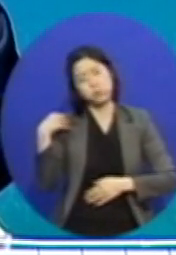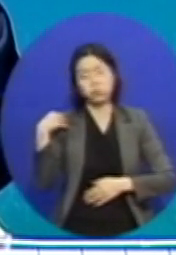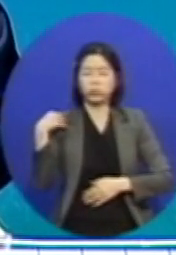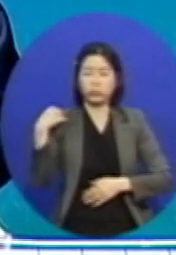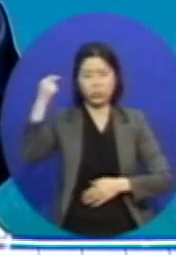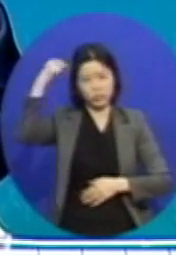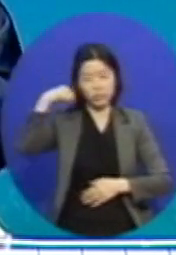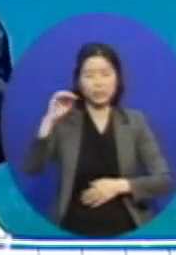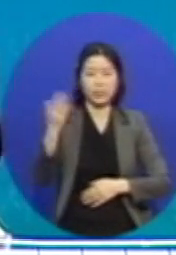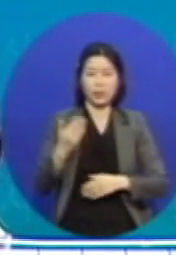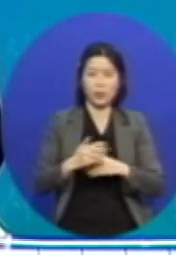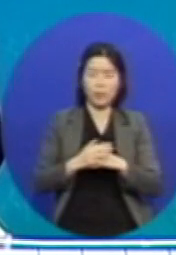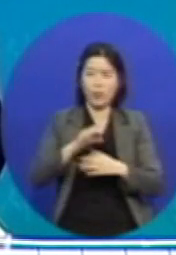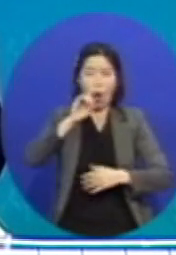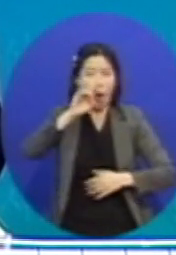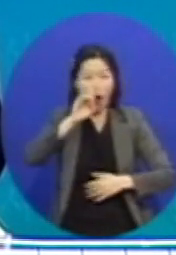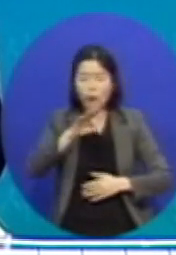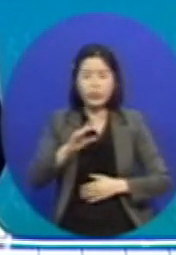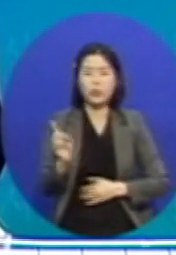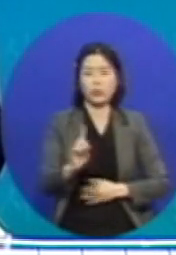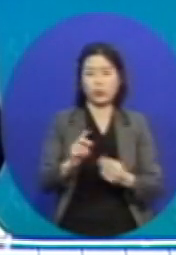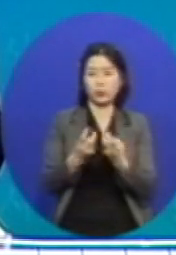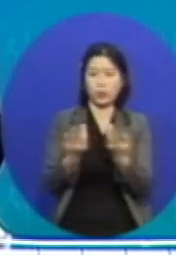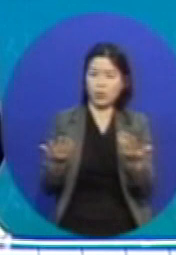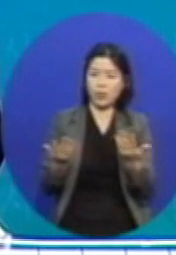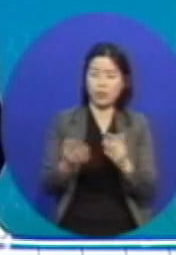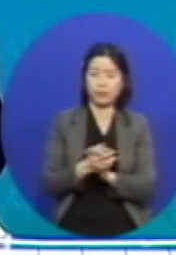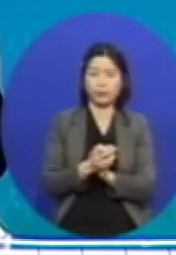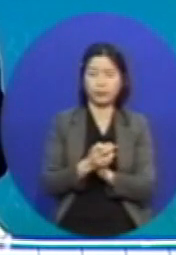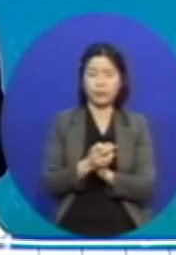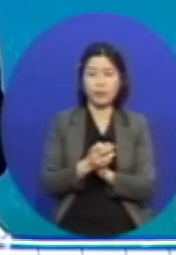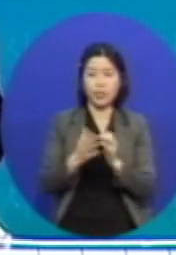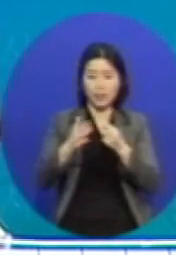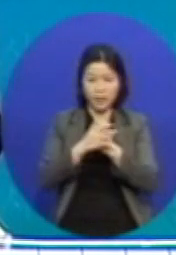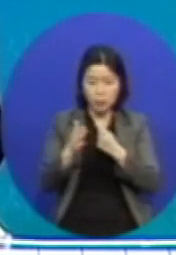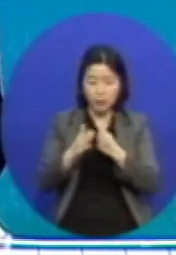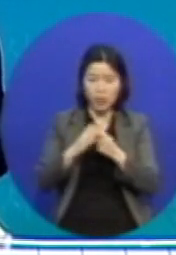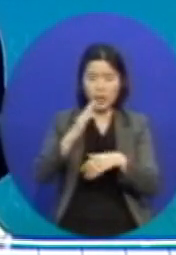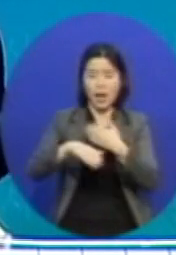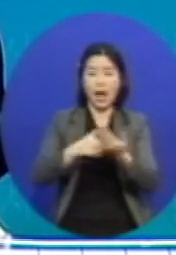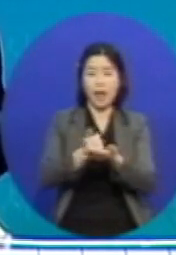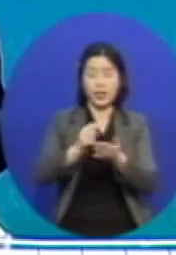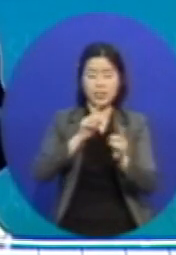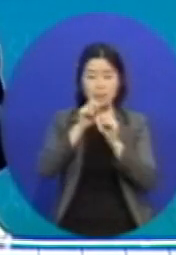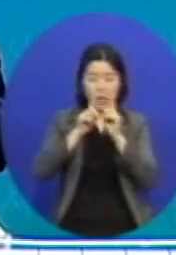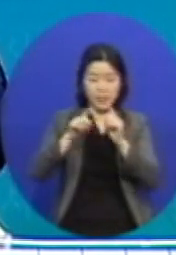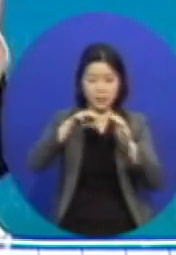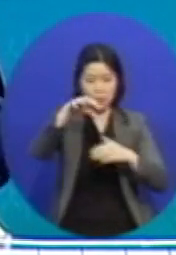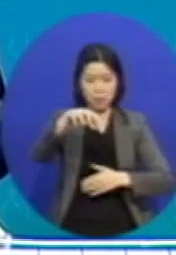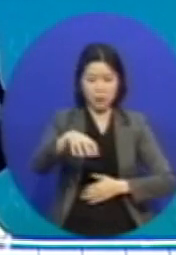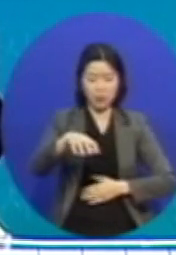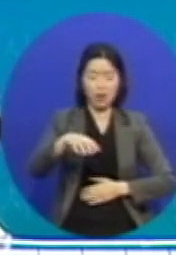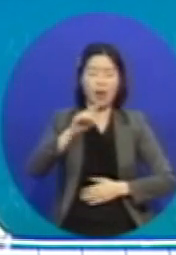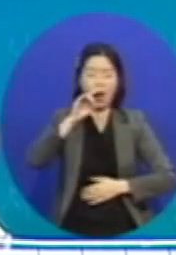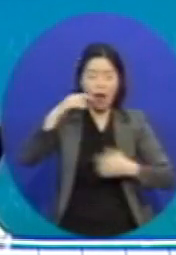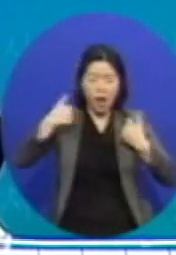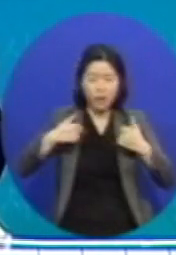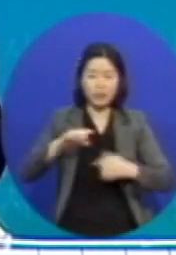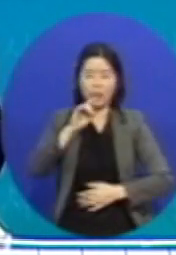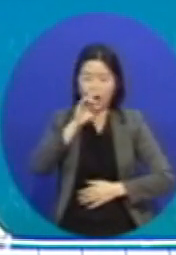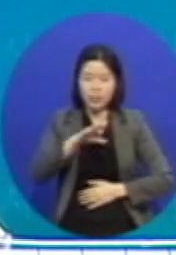거예요 안되는데 어떻게 해요 그러니까 하나님의 말씀 앞에서 맨 안되요